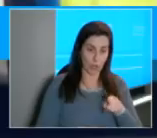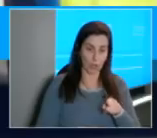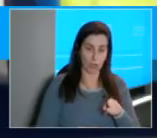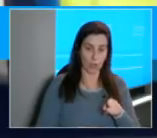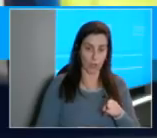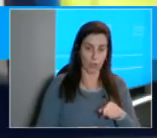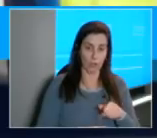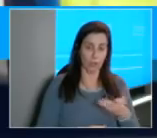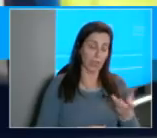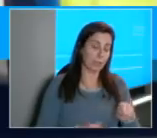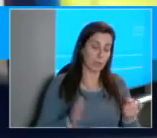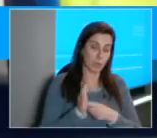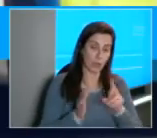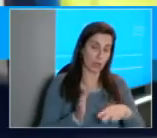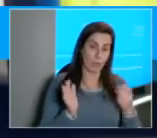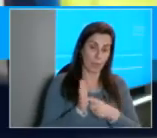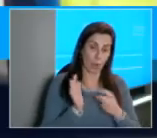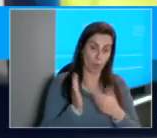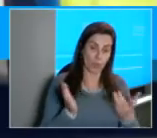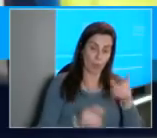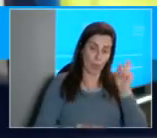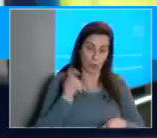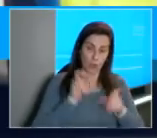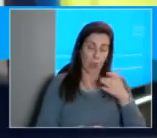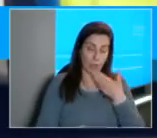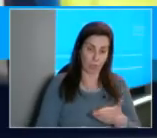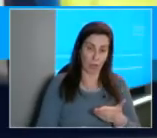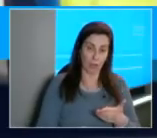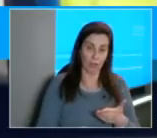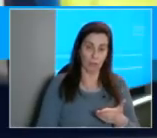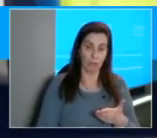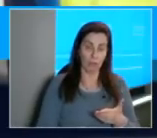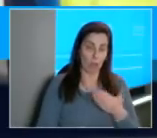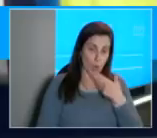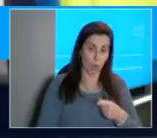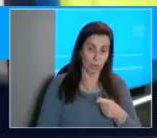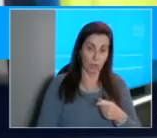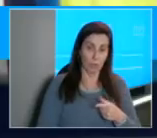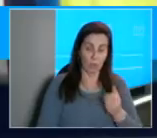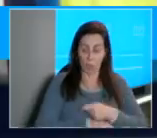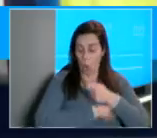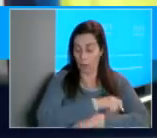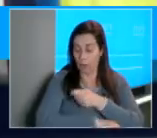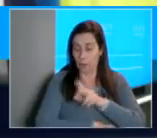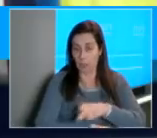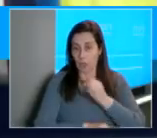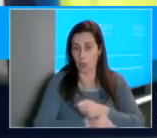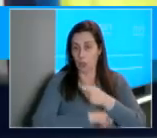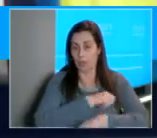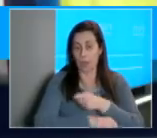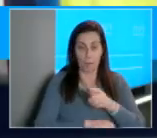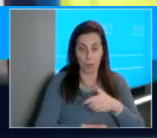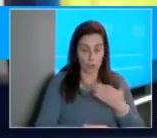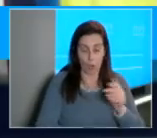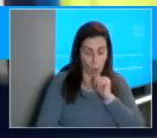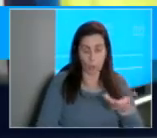מה שנקרא היצע וביקוש, ברגע שיש ביקוש מהציבור הישראלי הקיים, היהודי, להנחת תפילין, אז יש מקום לדוכני חב"ד, ברגע